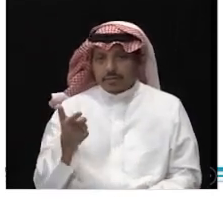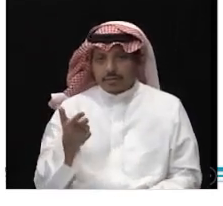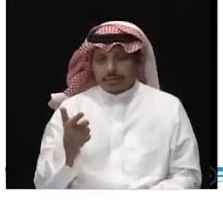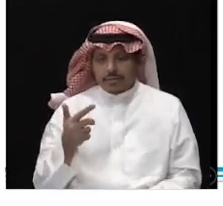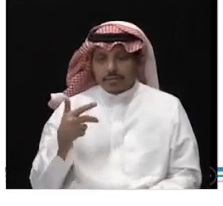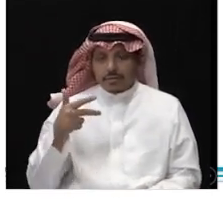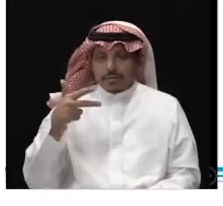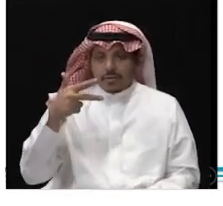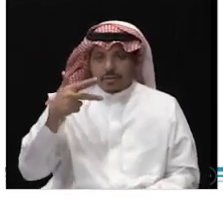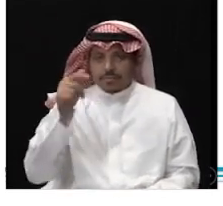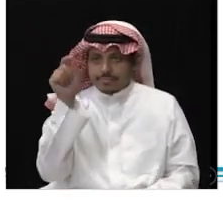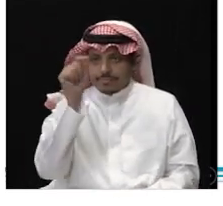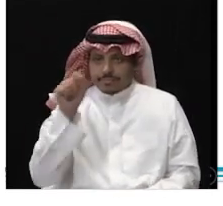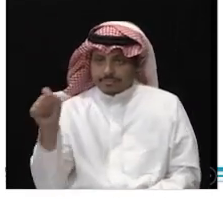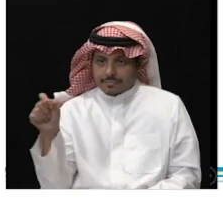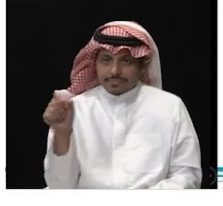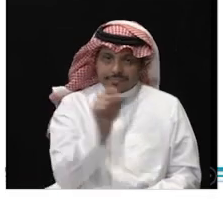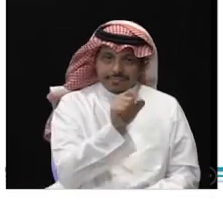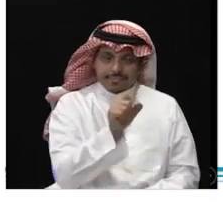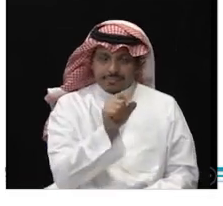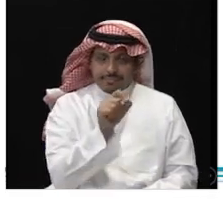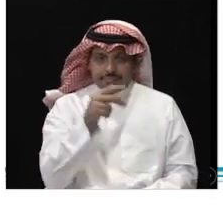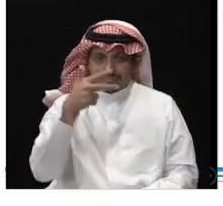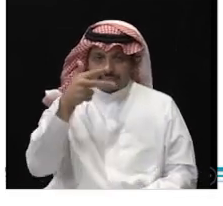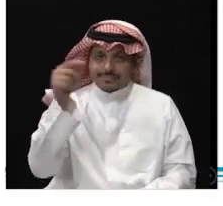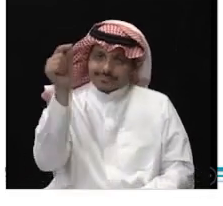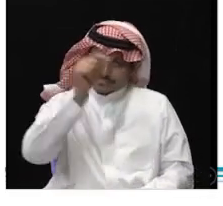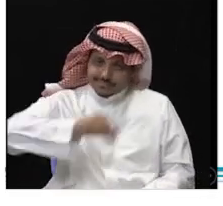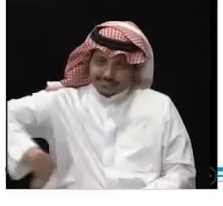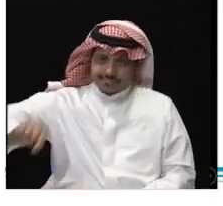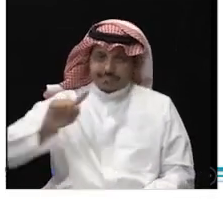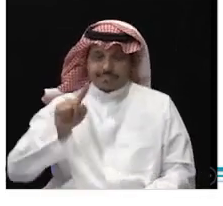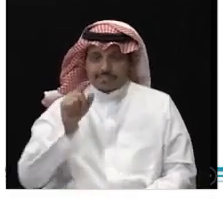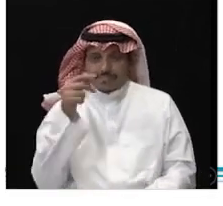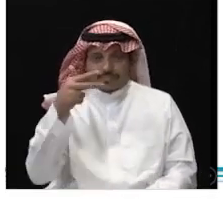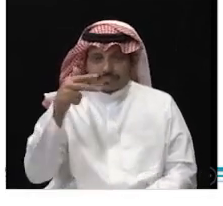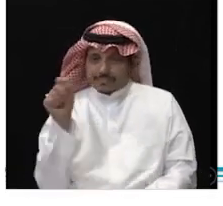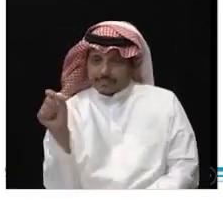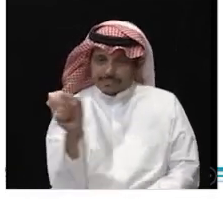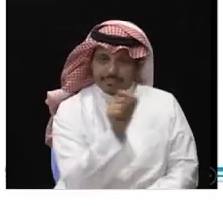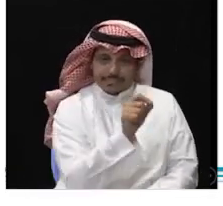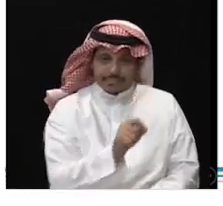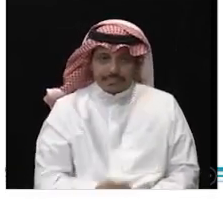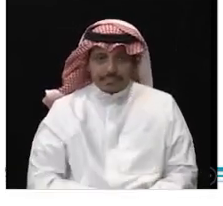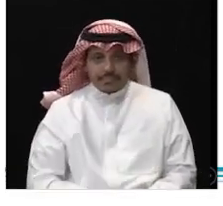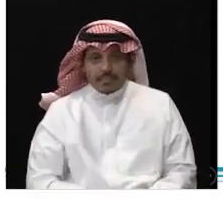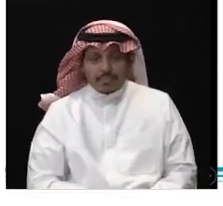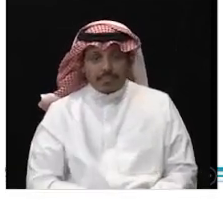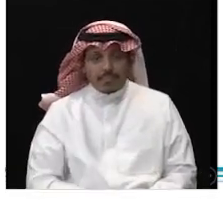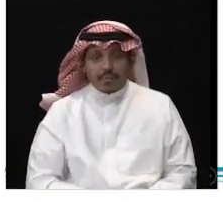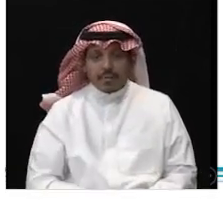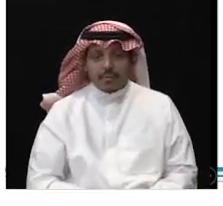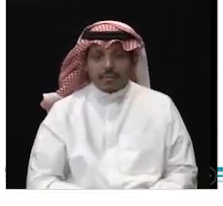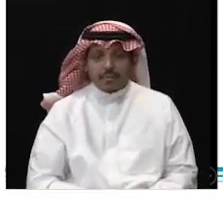جردناها، جردنا الحرف من الكلمة ووضعناه هنا مع الحركة،